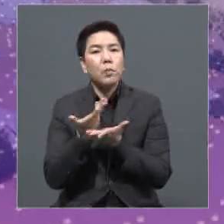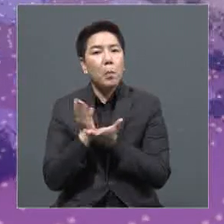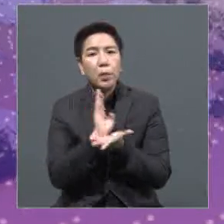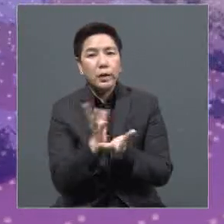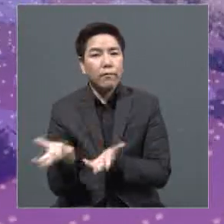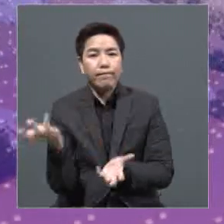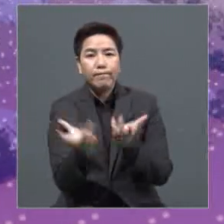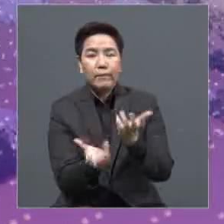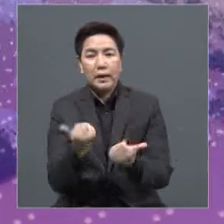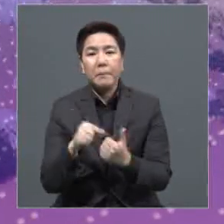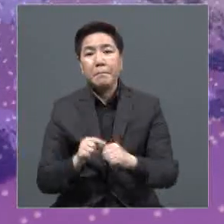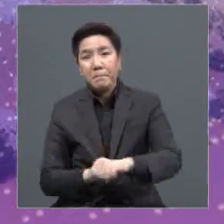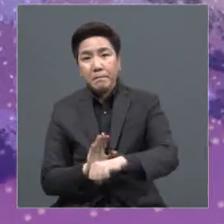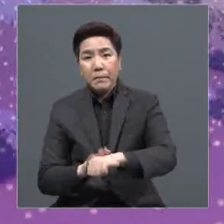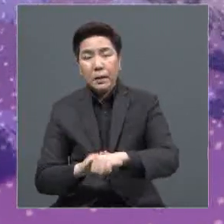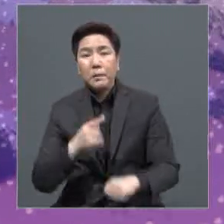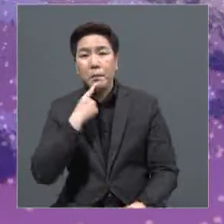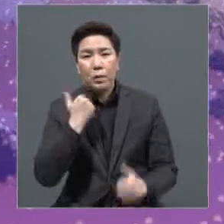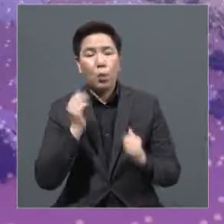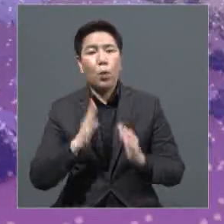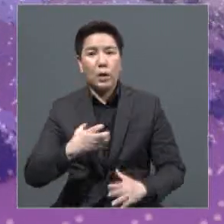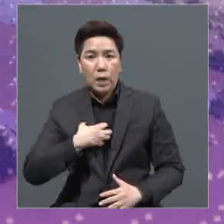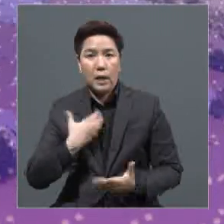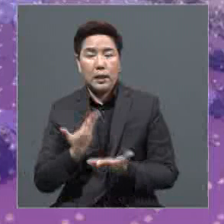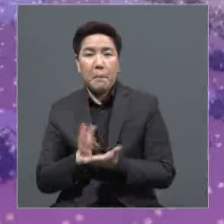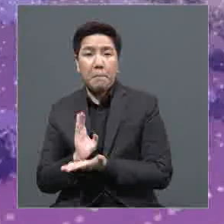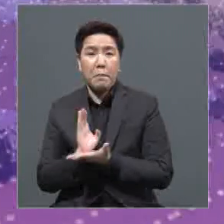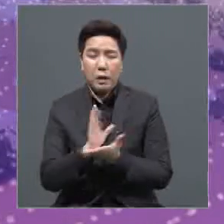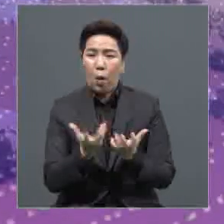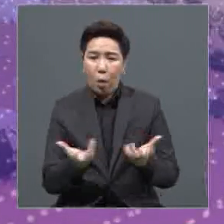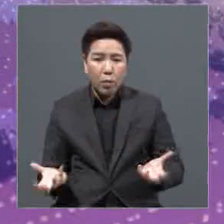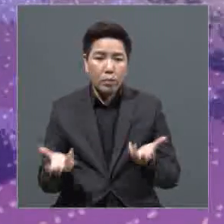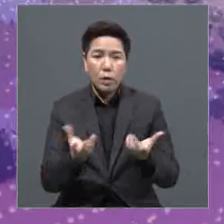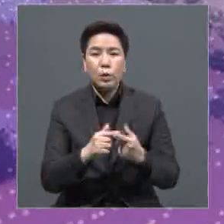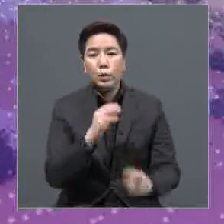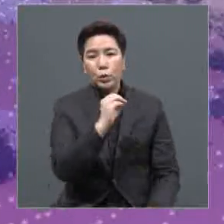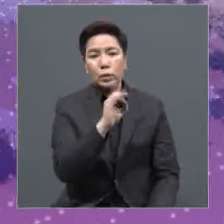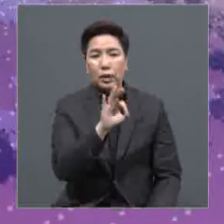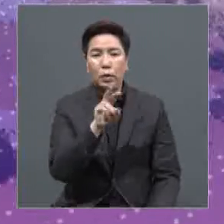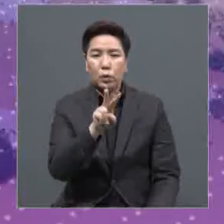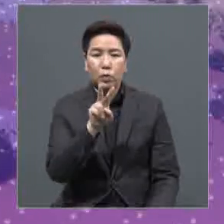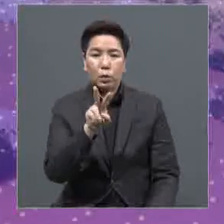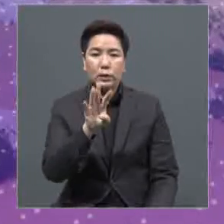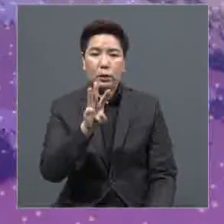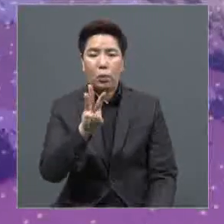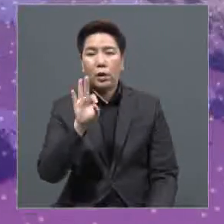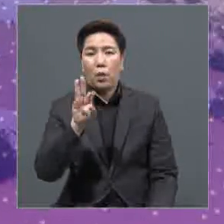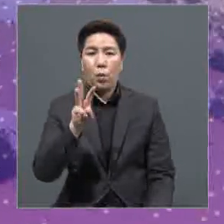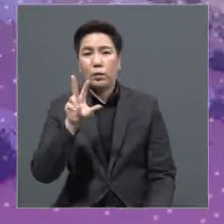ขณะนี้ครับย้ำกันอีกทีนะครับสำหรับผู้ที่ประสงค์จะบริจาคสามารถติดต่อได้ที่ 092 246